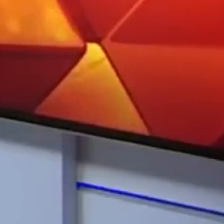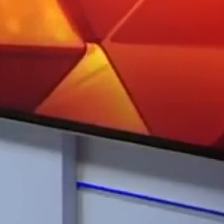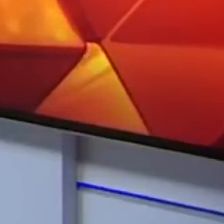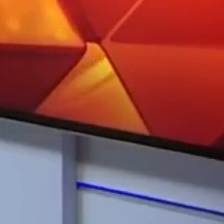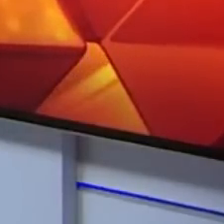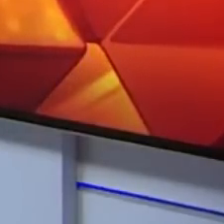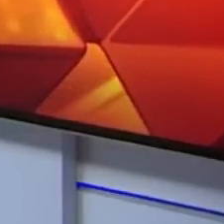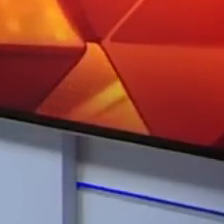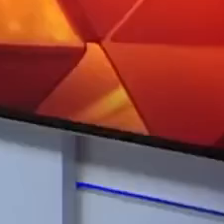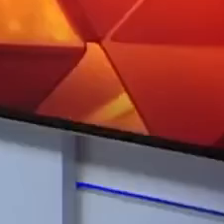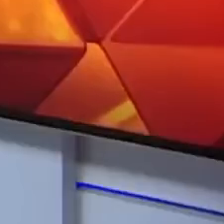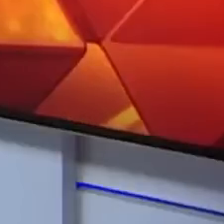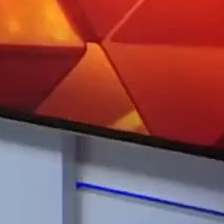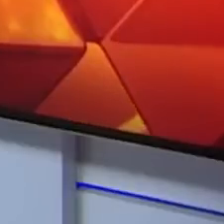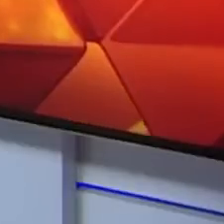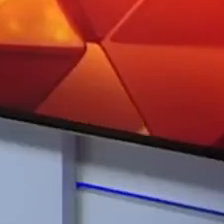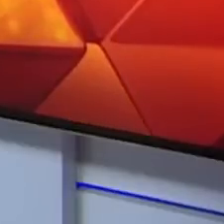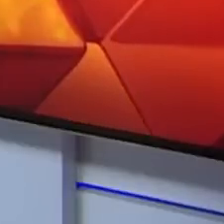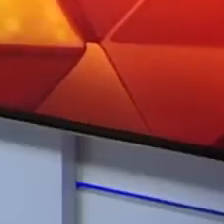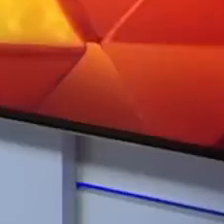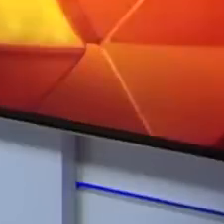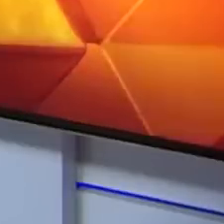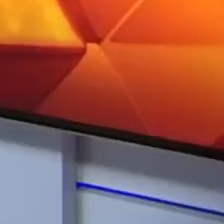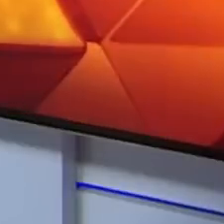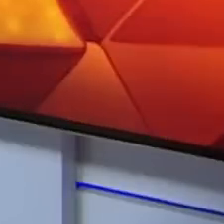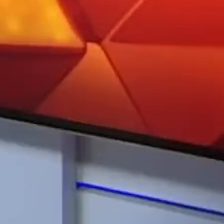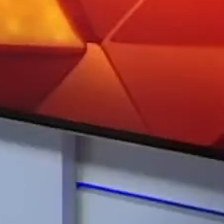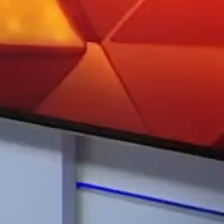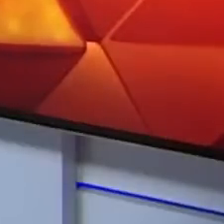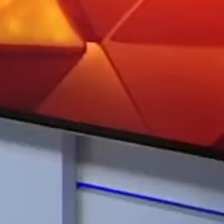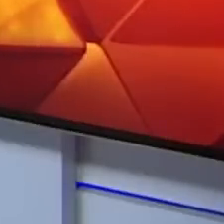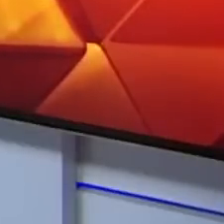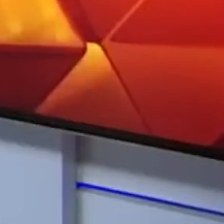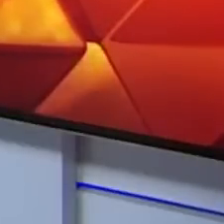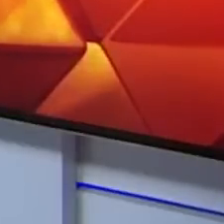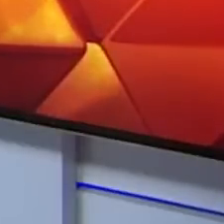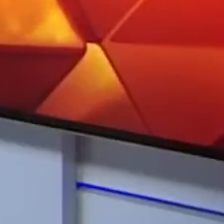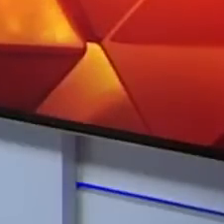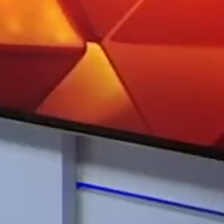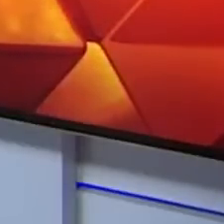sa GMA Pinoy TV at www.gmanews.tv.